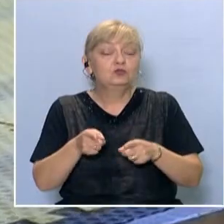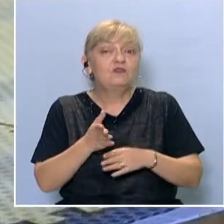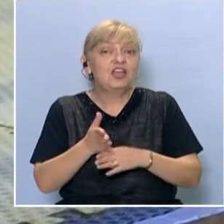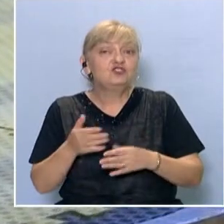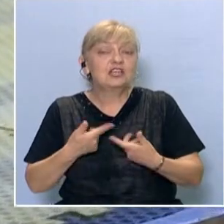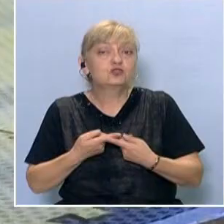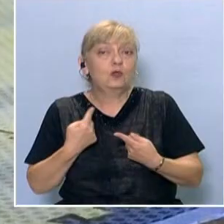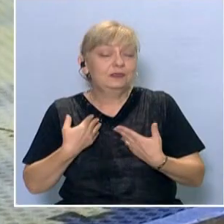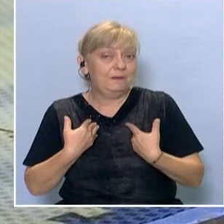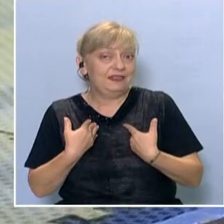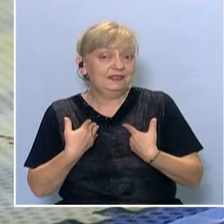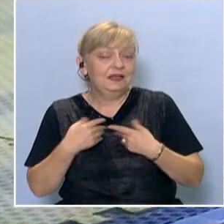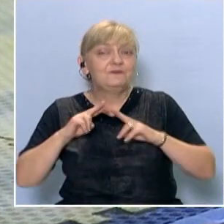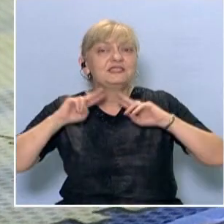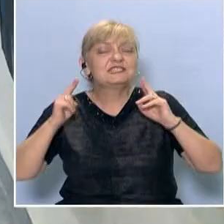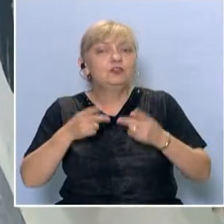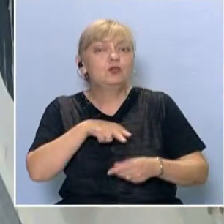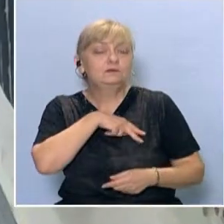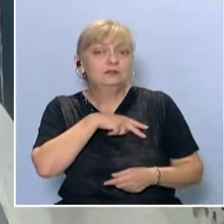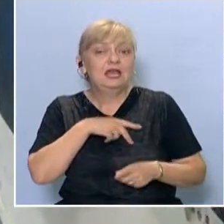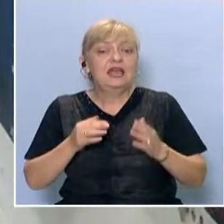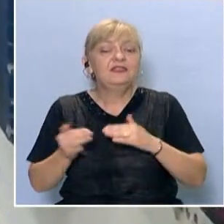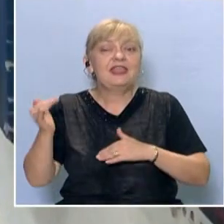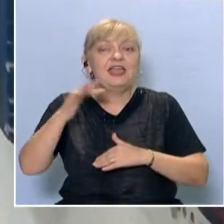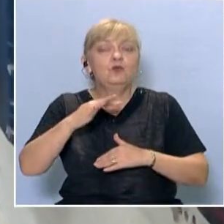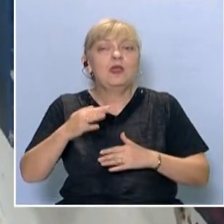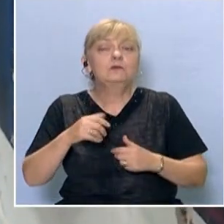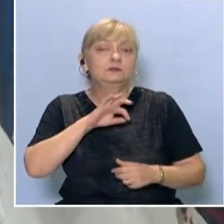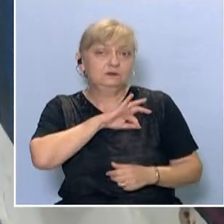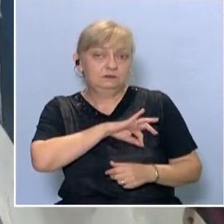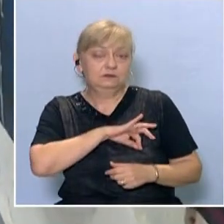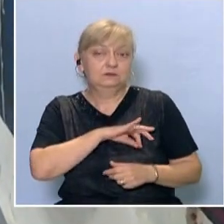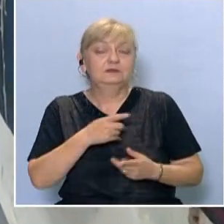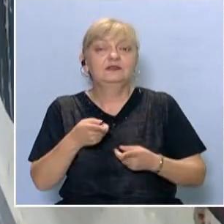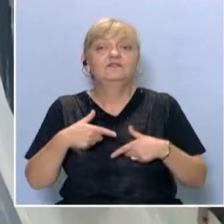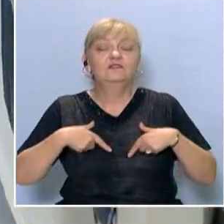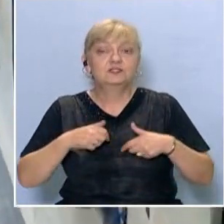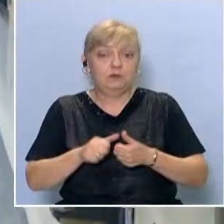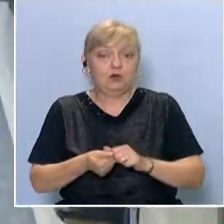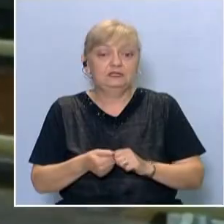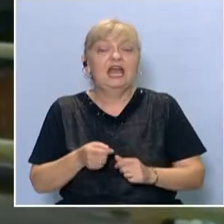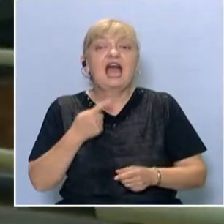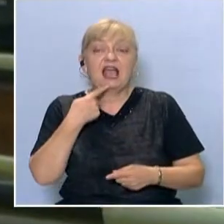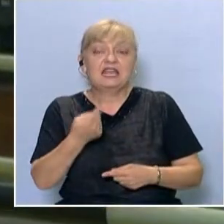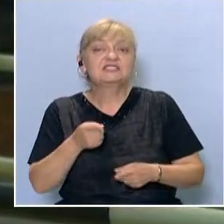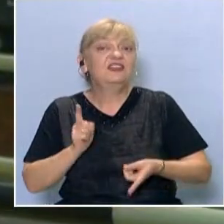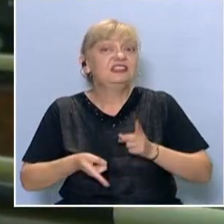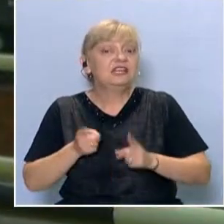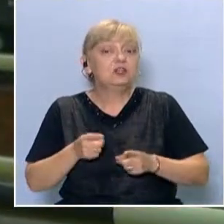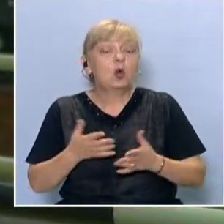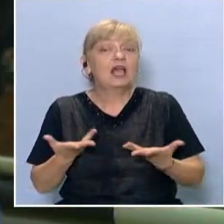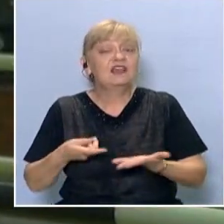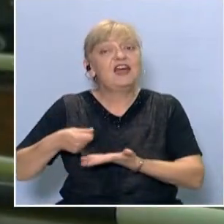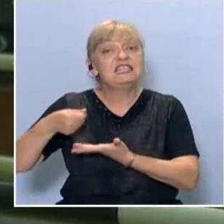залата. Световната титла е най-голямото постижение в аматьорския спорт, подчертава треньорът Петър Петров. Каква е цената за